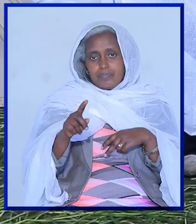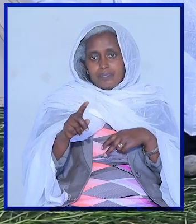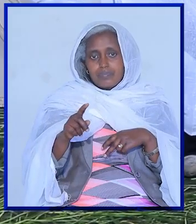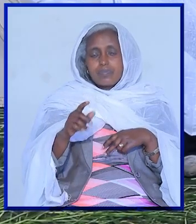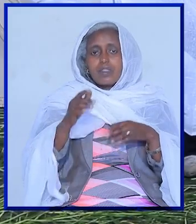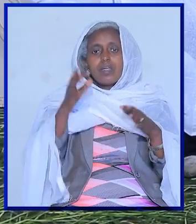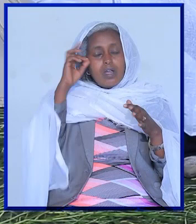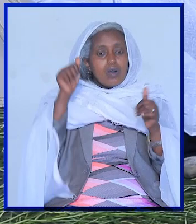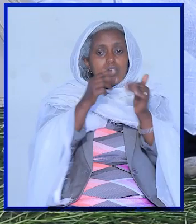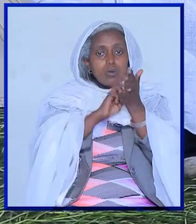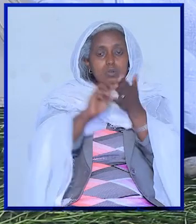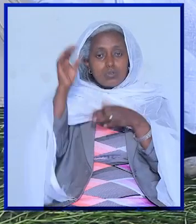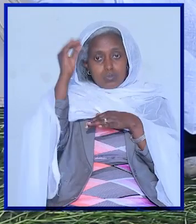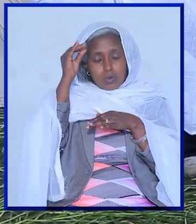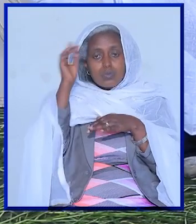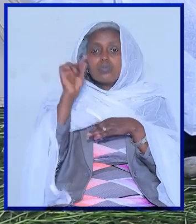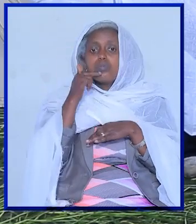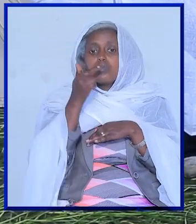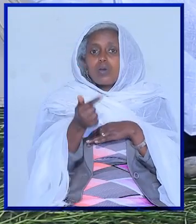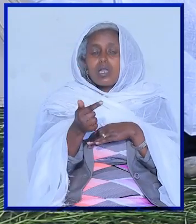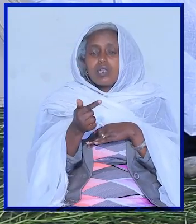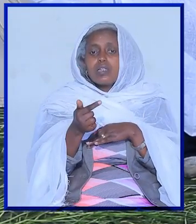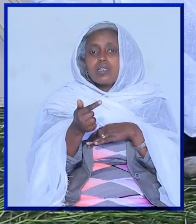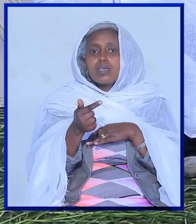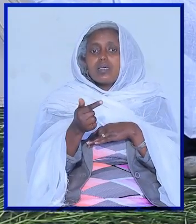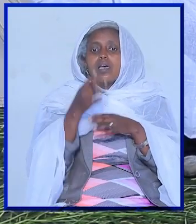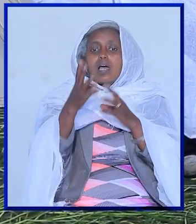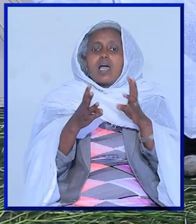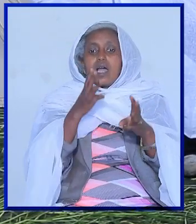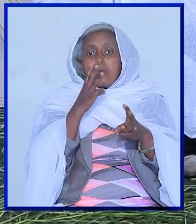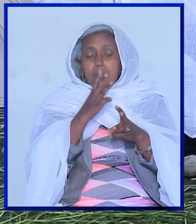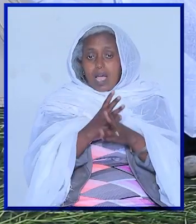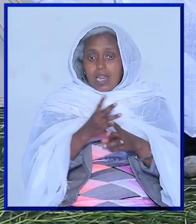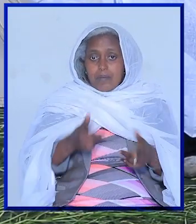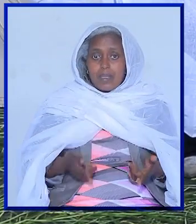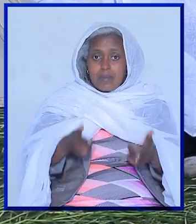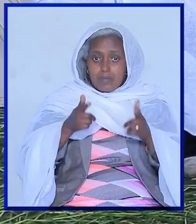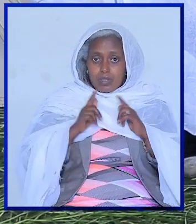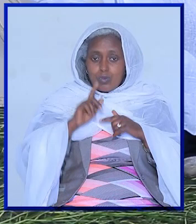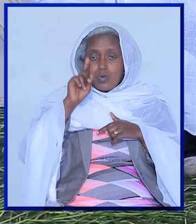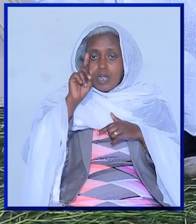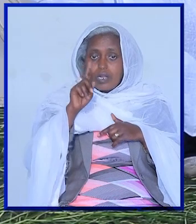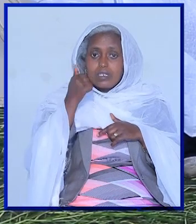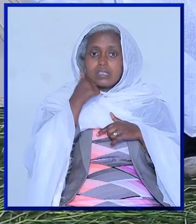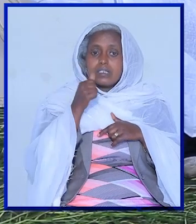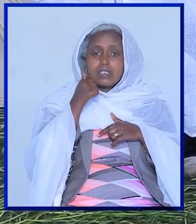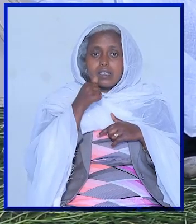ሐዋርያው ቅዱስ ጳውሎስ ምን ብሏል? በዓለም የምትኖር አንዲት ሴት